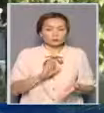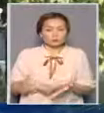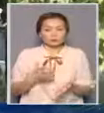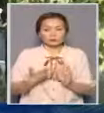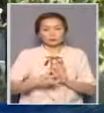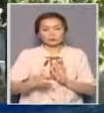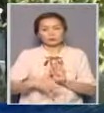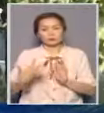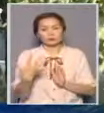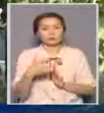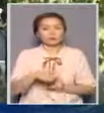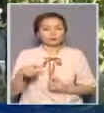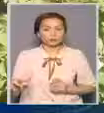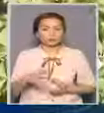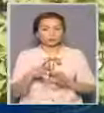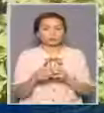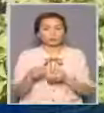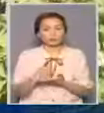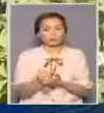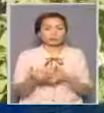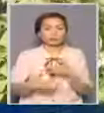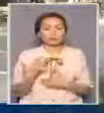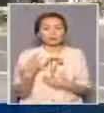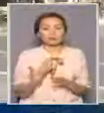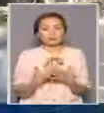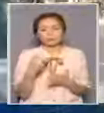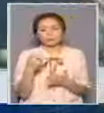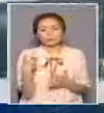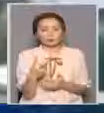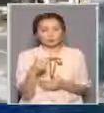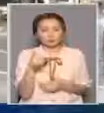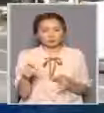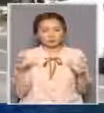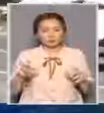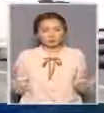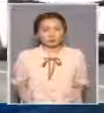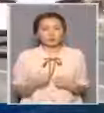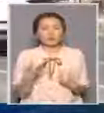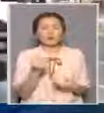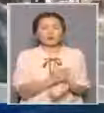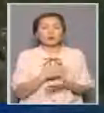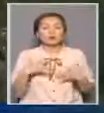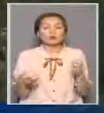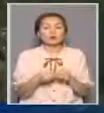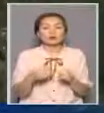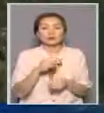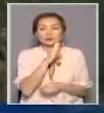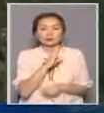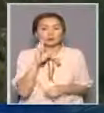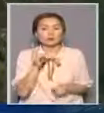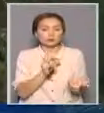805 гражданам назначенное наказание 50 двум нарушителям закона кроме того более десяти женщин